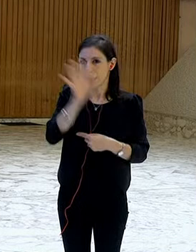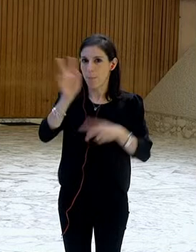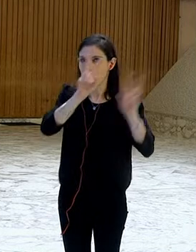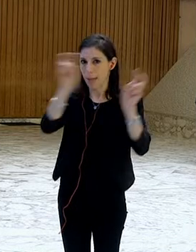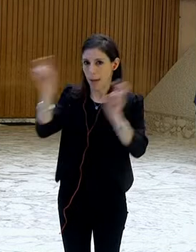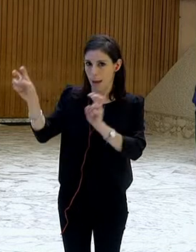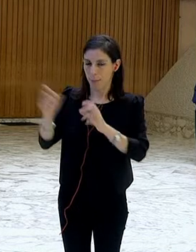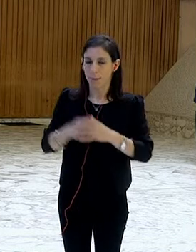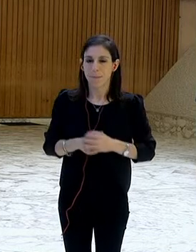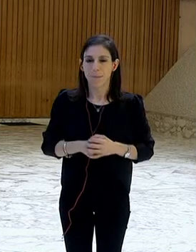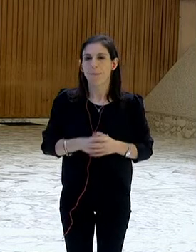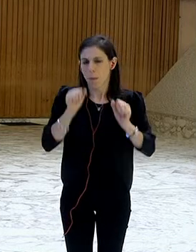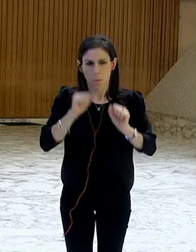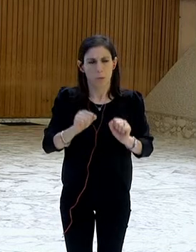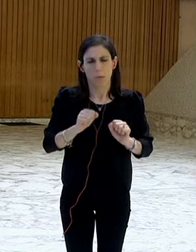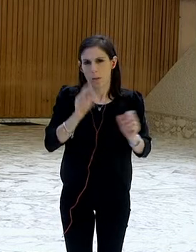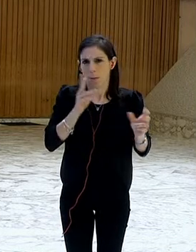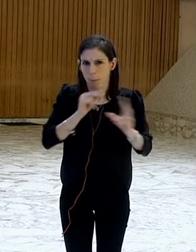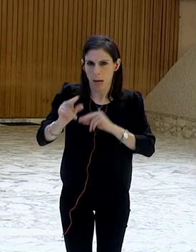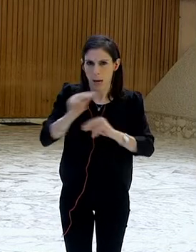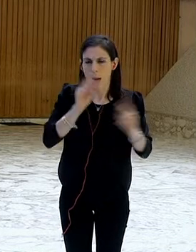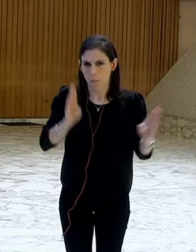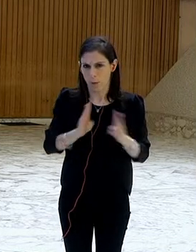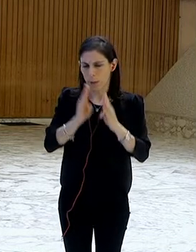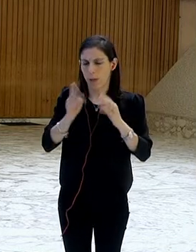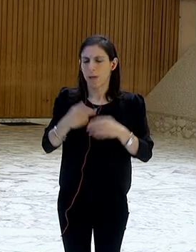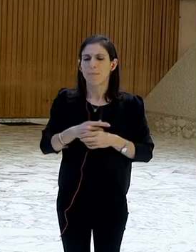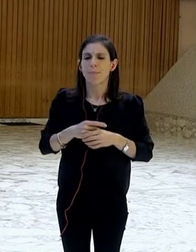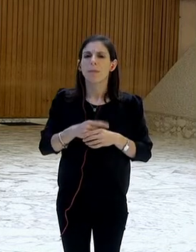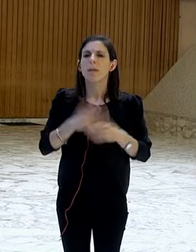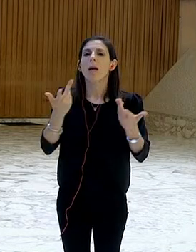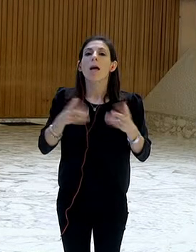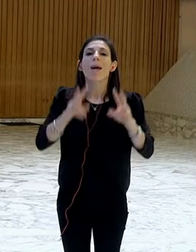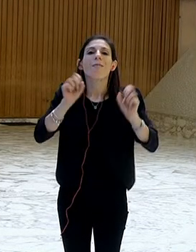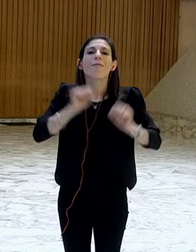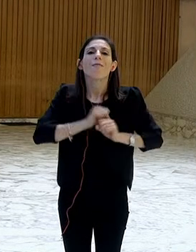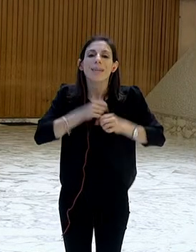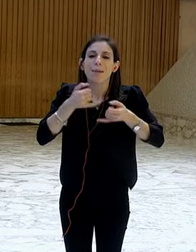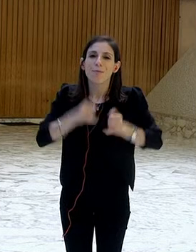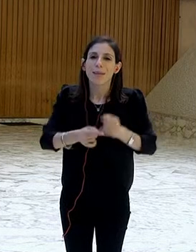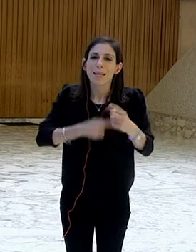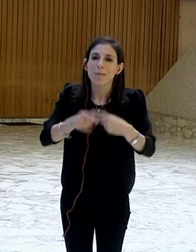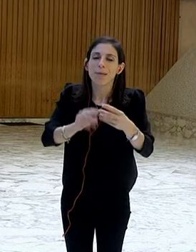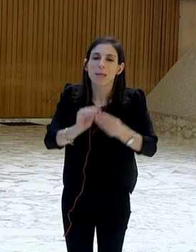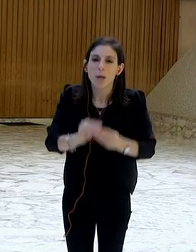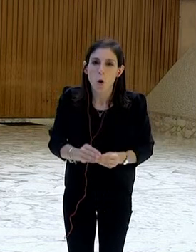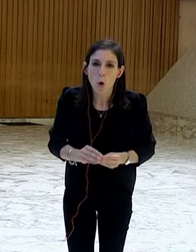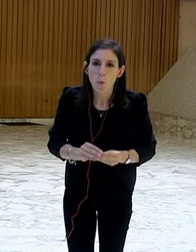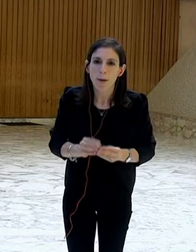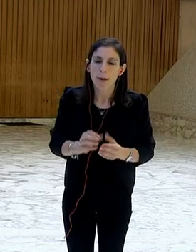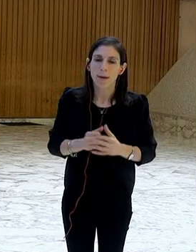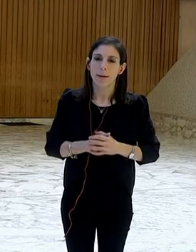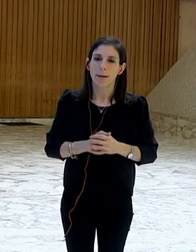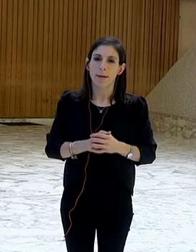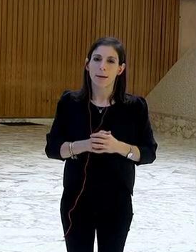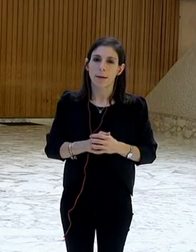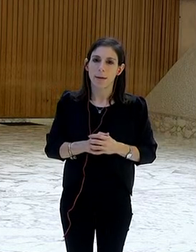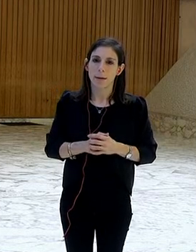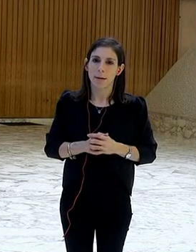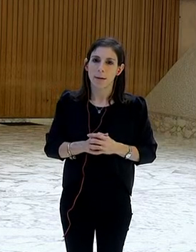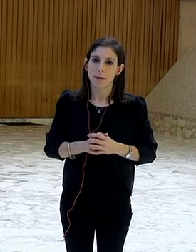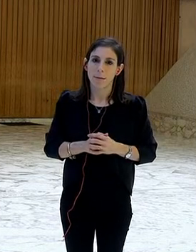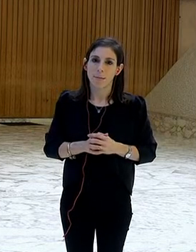qui peuvent être abordés. 1. Comment transmettre la foi à nos enfants? Comment faire pour qu'être